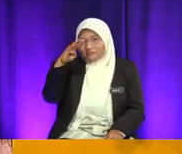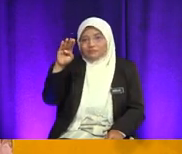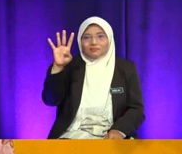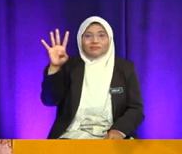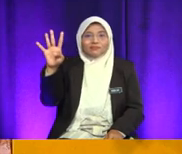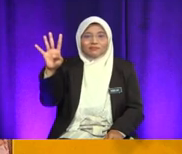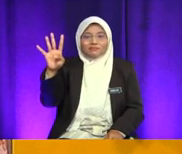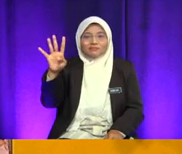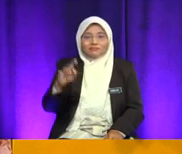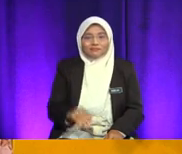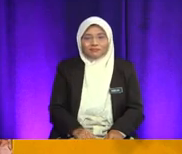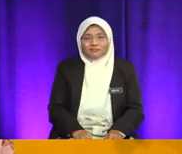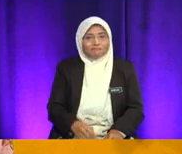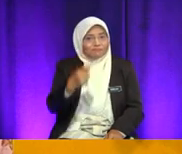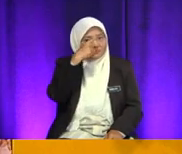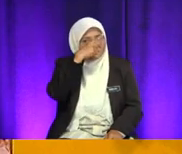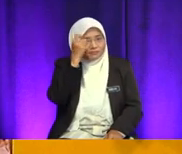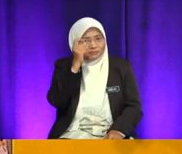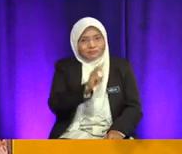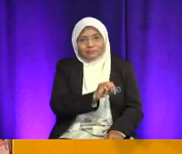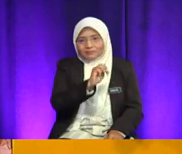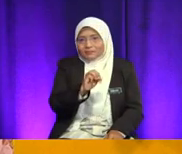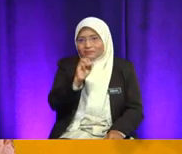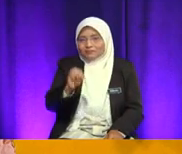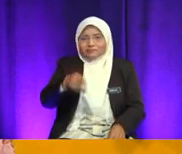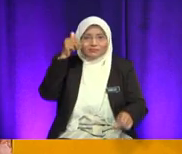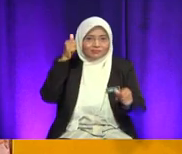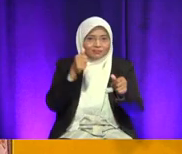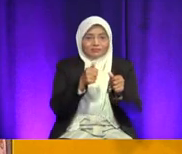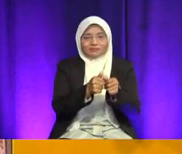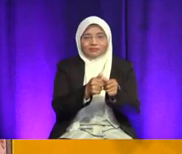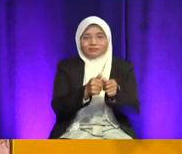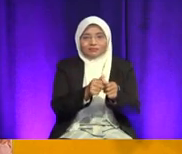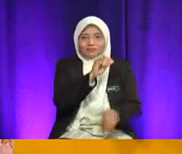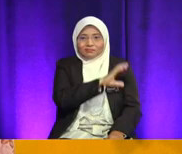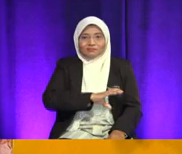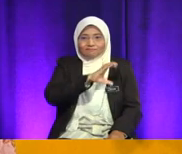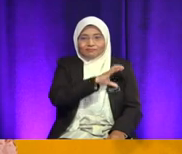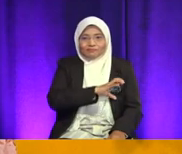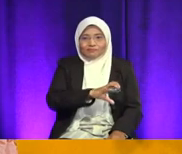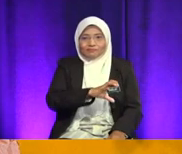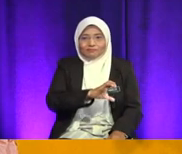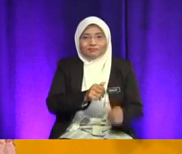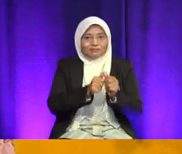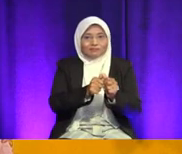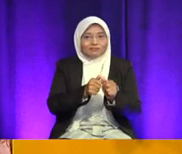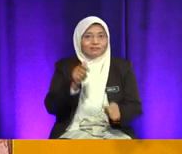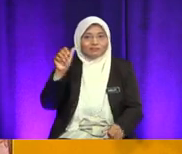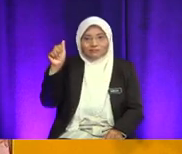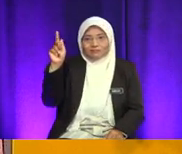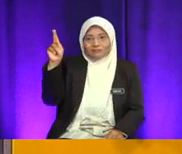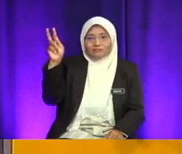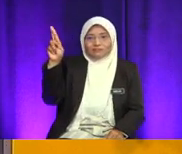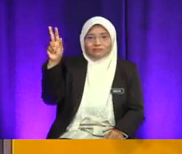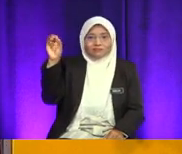Sebab Anwari mungkin mengingat ciri-ciri berdaulat berdasarkan akronim yang telah saya berikan tadi